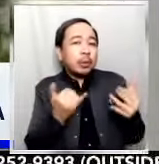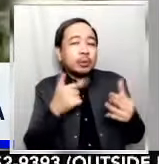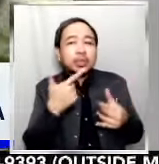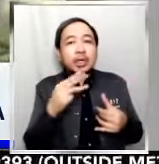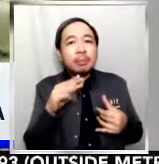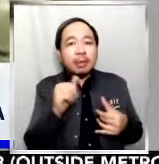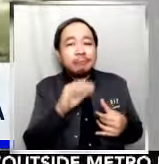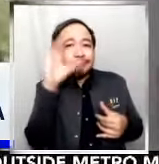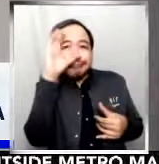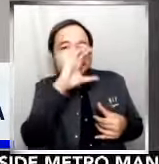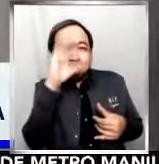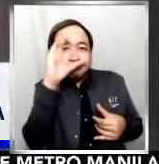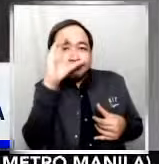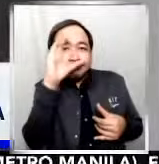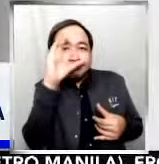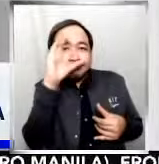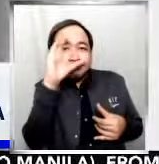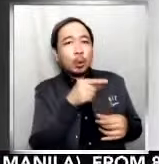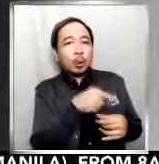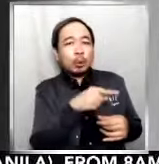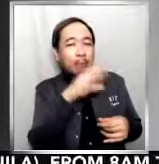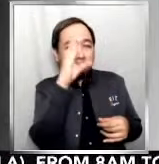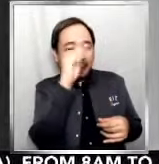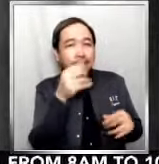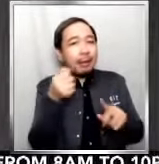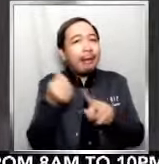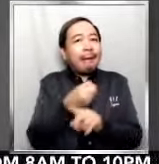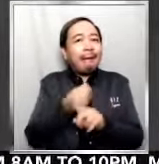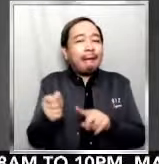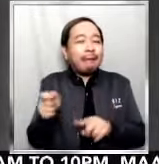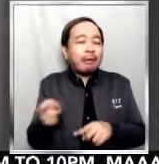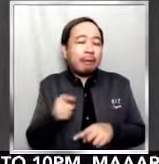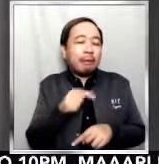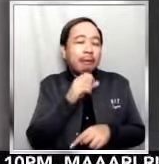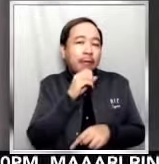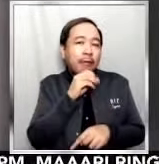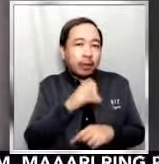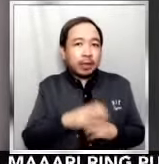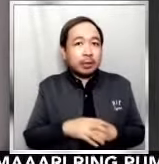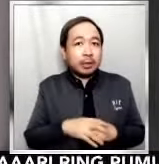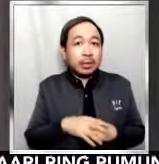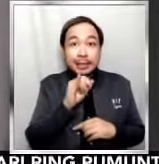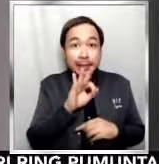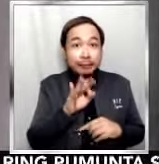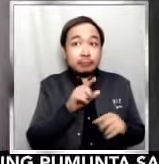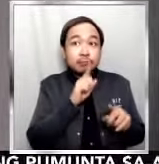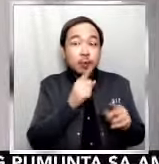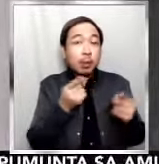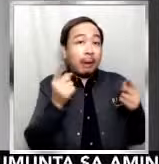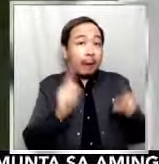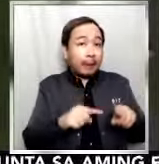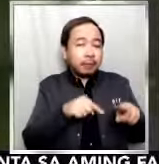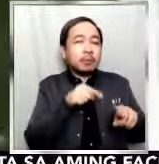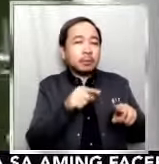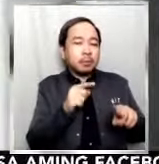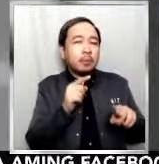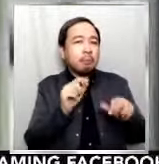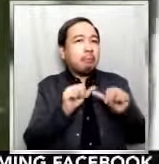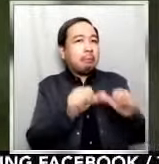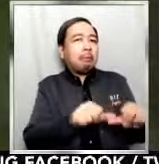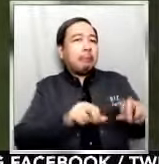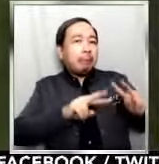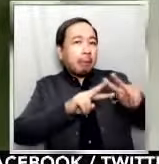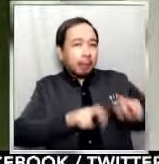kay Lola. Kung sakaling meron po yan, imbestigan po natin para malaman natin kung sino-sino po